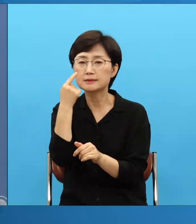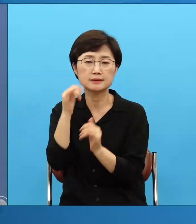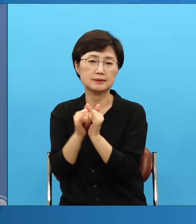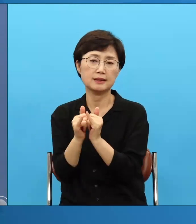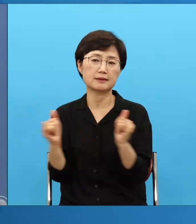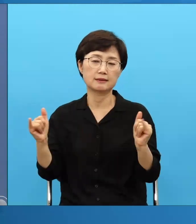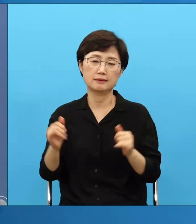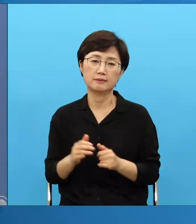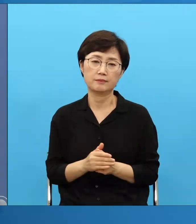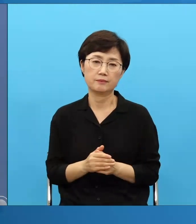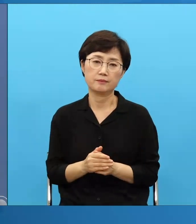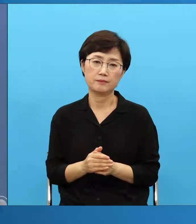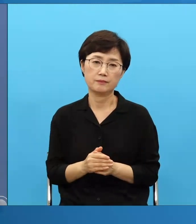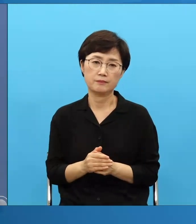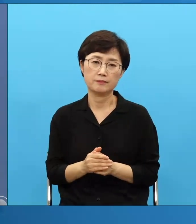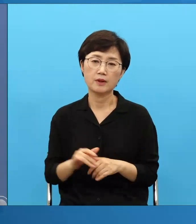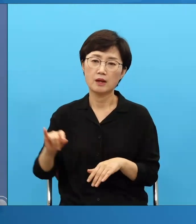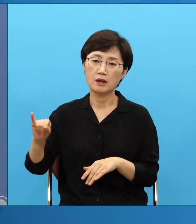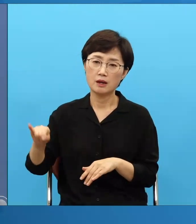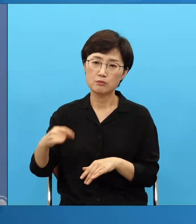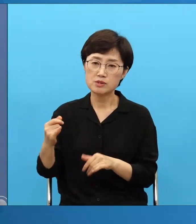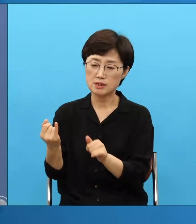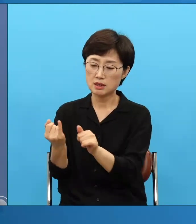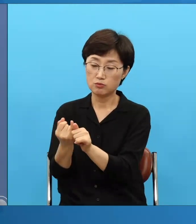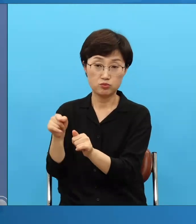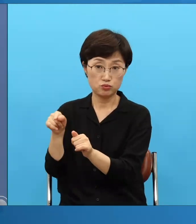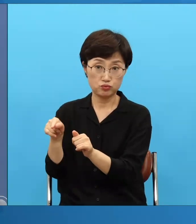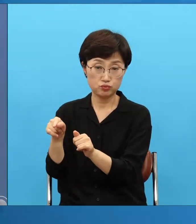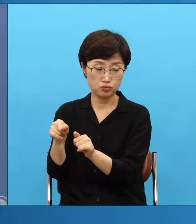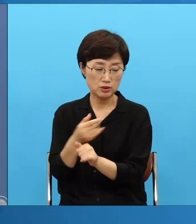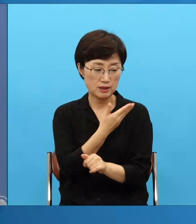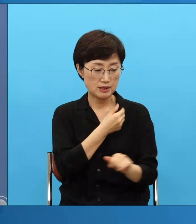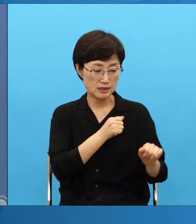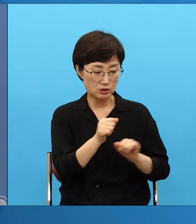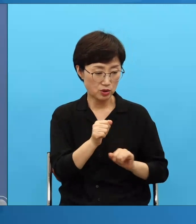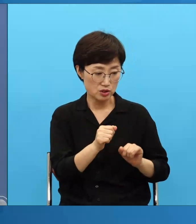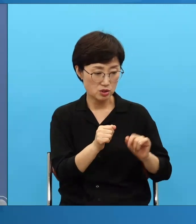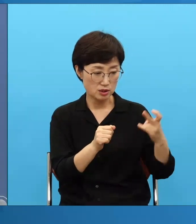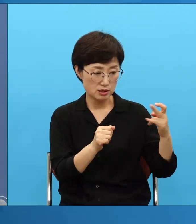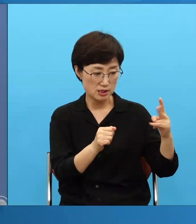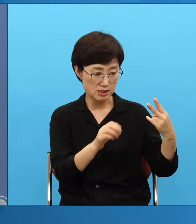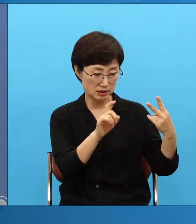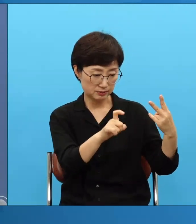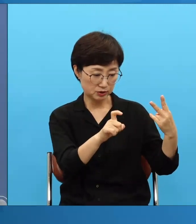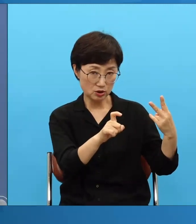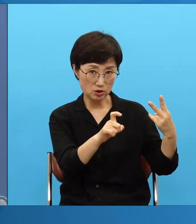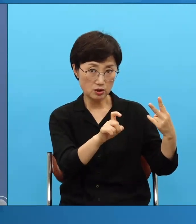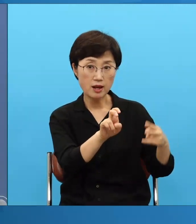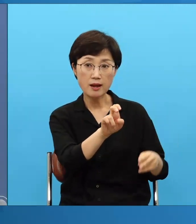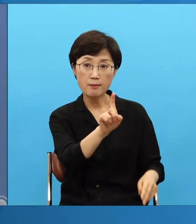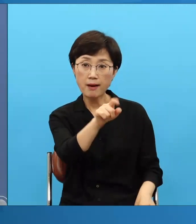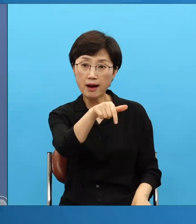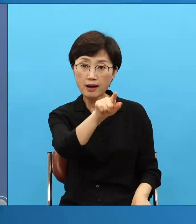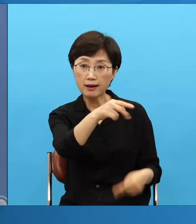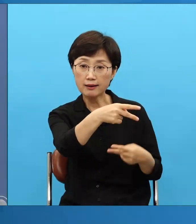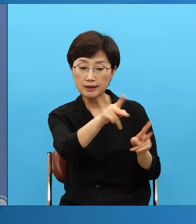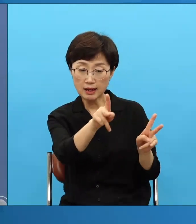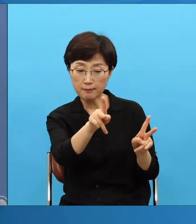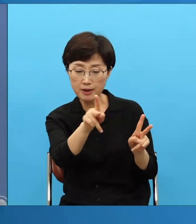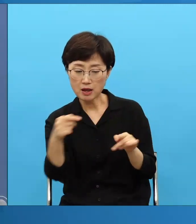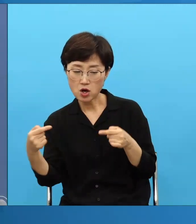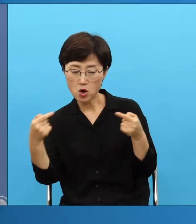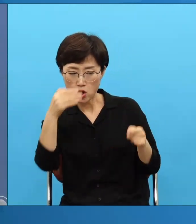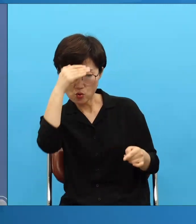브리스가 부부는 사도행전 2장 10절에 최고 응답이 일어나는 시간에 참석된 사람입니다. And we see that Priscilla